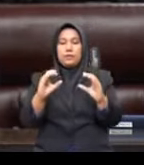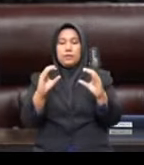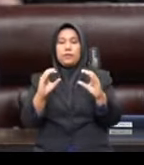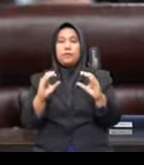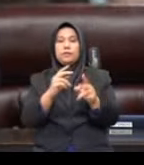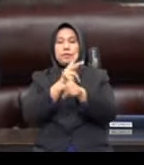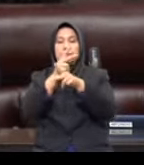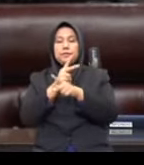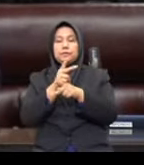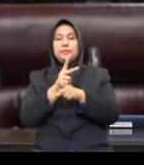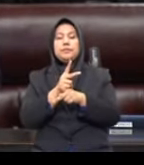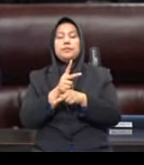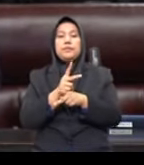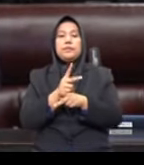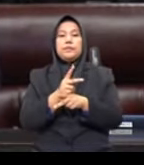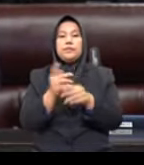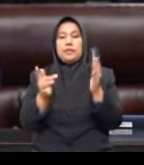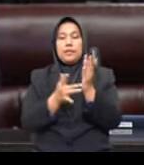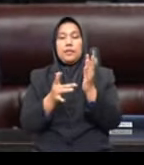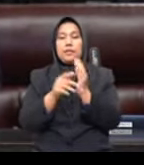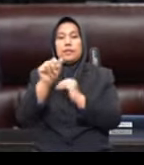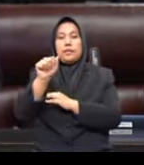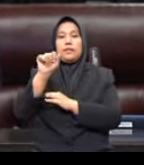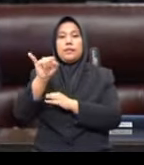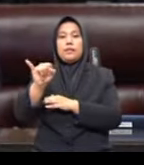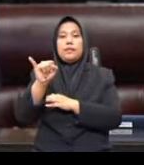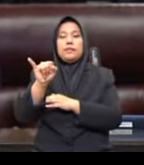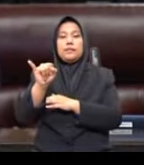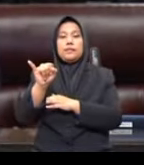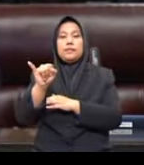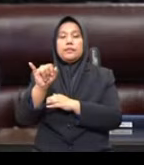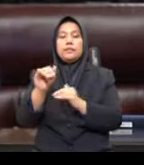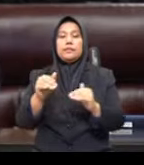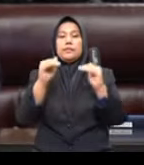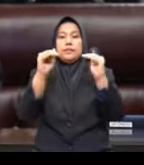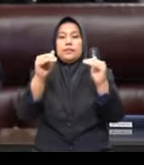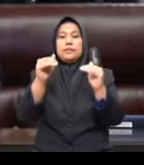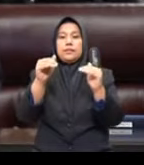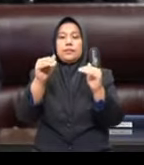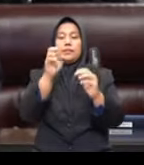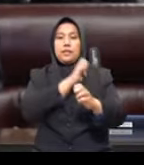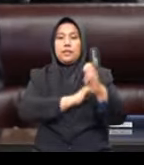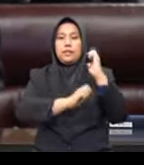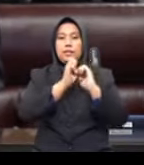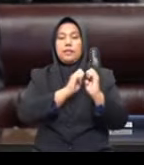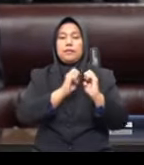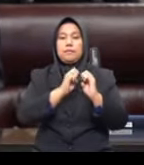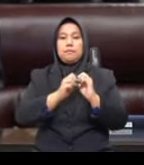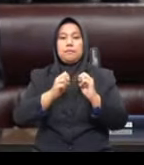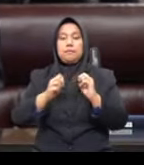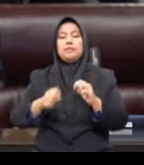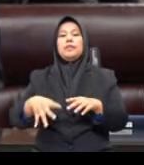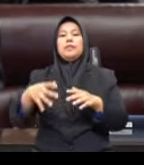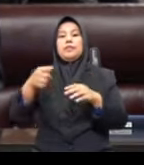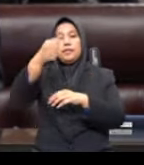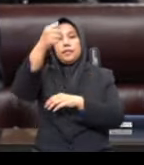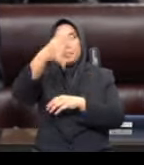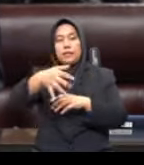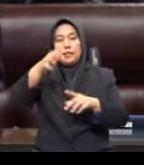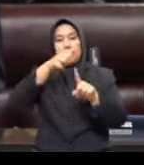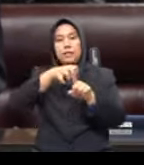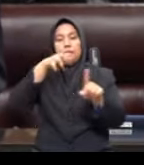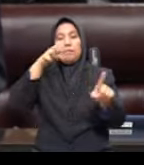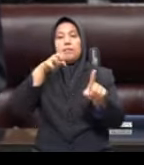untuk mengawal Selia teknologi Ai selain standard kod etika pengauditan dan penilaian impak dan juga pendidikan dan